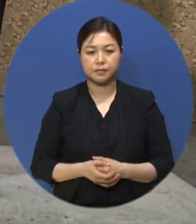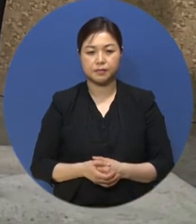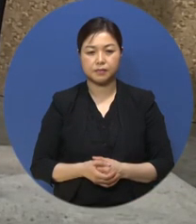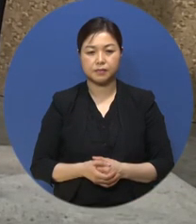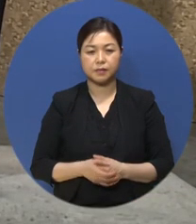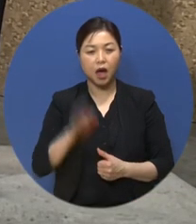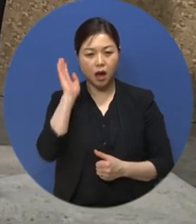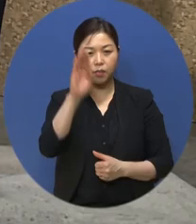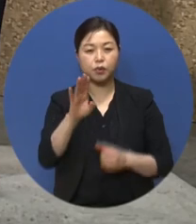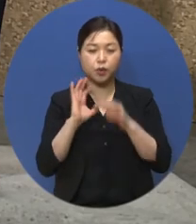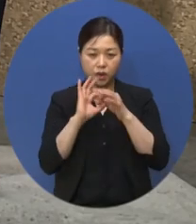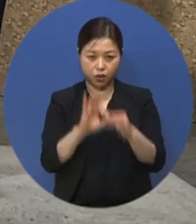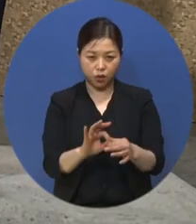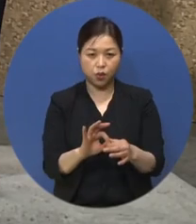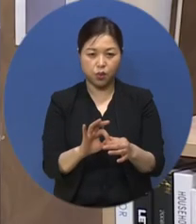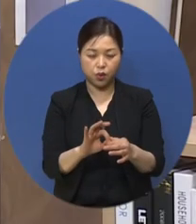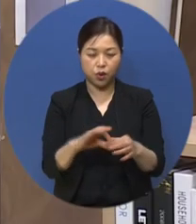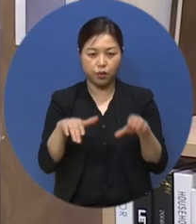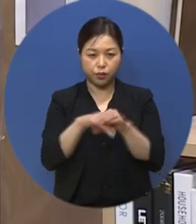계속해서 이